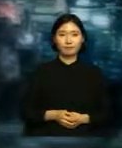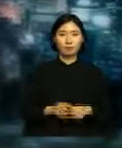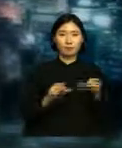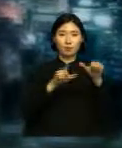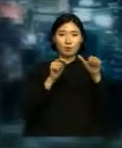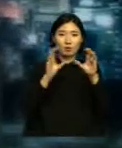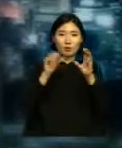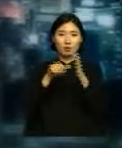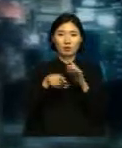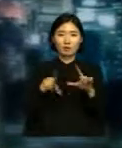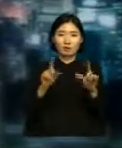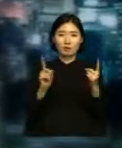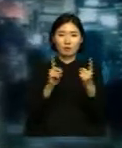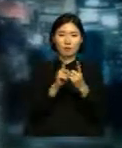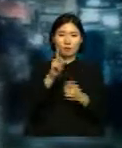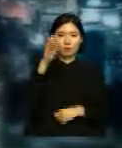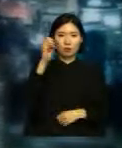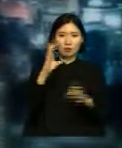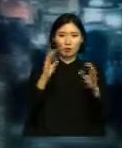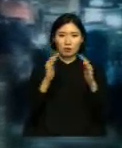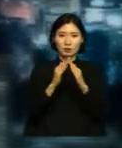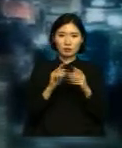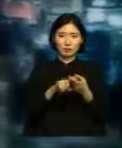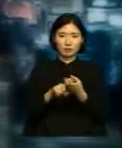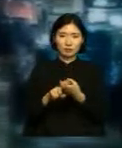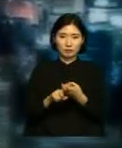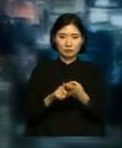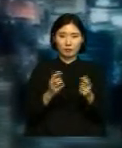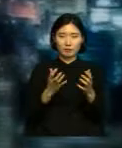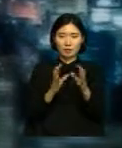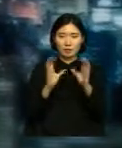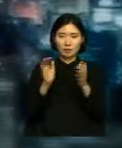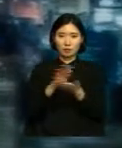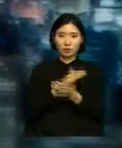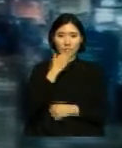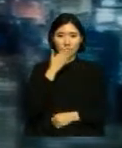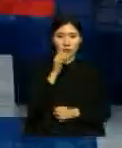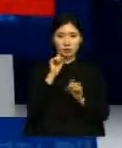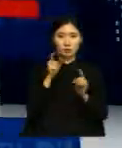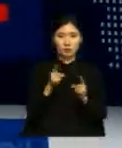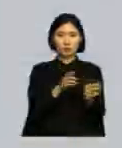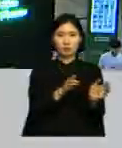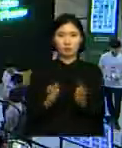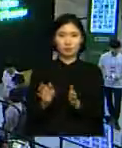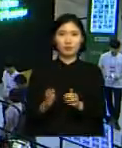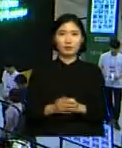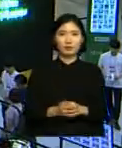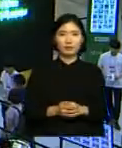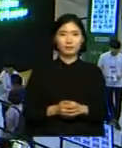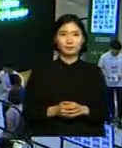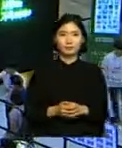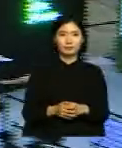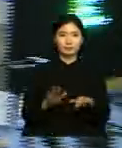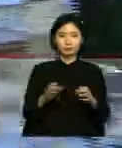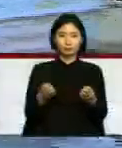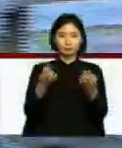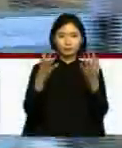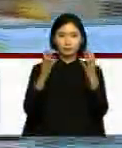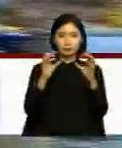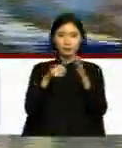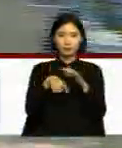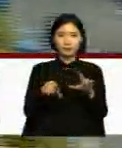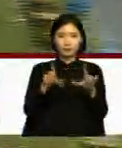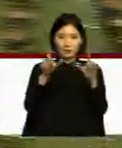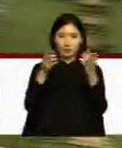5월 어린이날을 맞아 고양시 어린이집 연합회가 아이들이 뛰놀 수 있는 기회를 마련했습니다. 이번 행사는